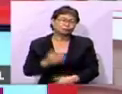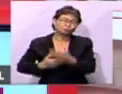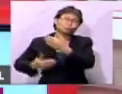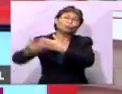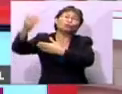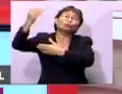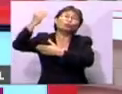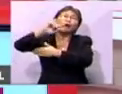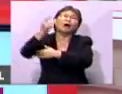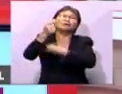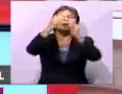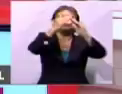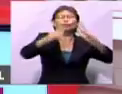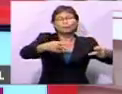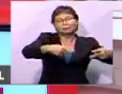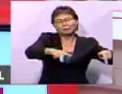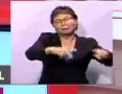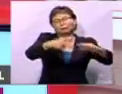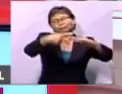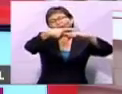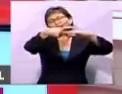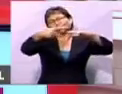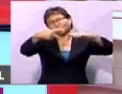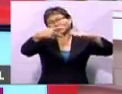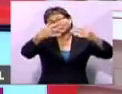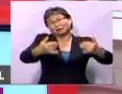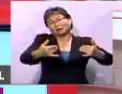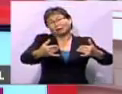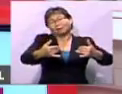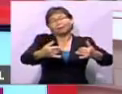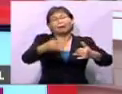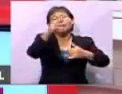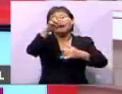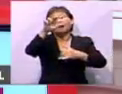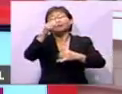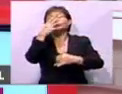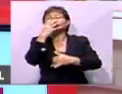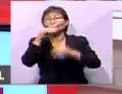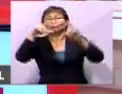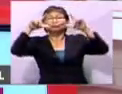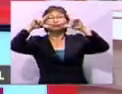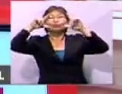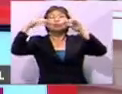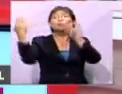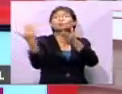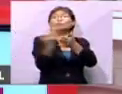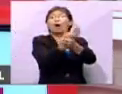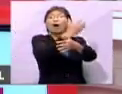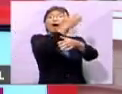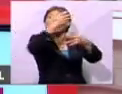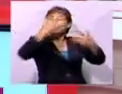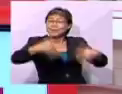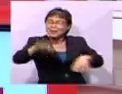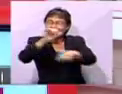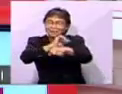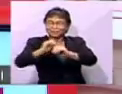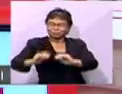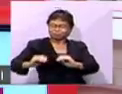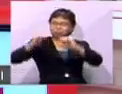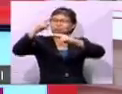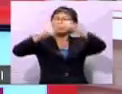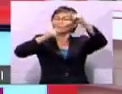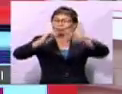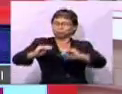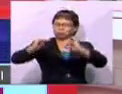Dulunya ia hanya rumah kedai dua tingkat. Kini angket MARA Seremban berwajah baharu selepas kerja-kerja menaik taraf bangunan